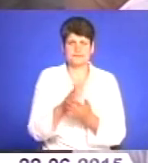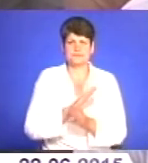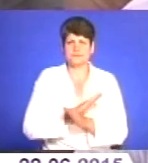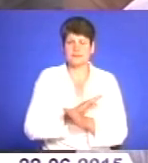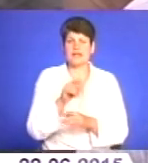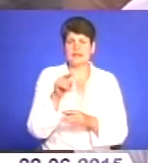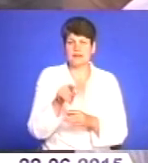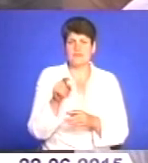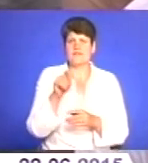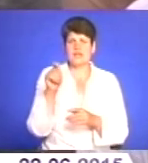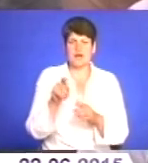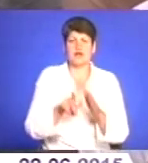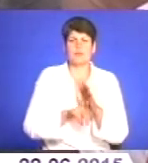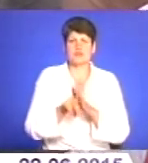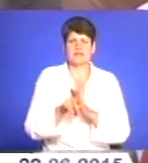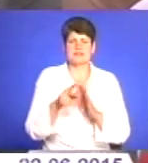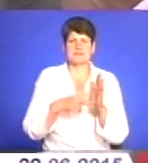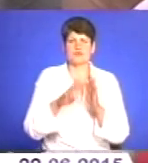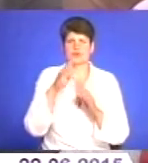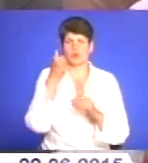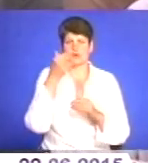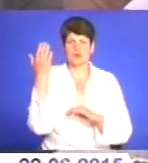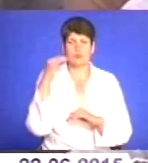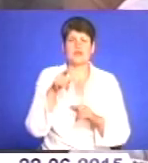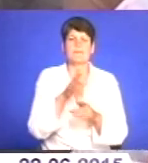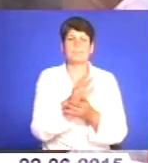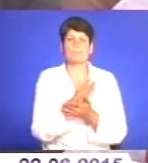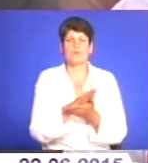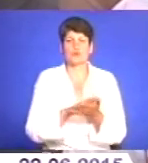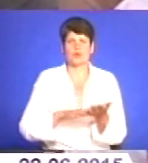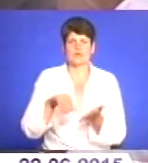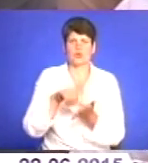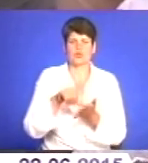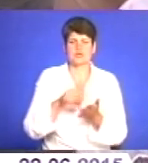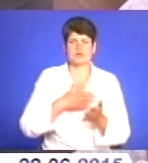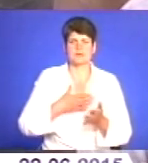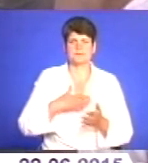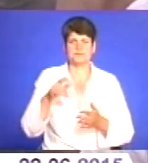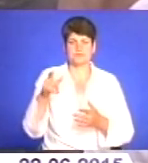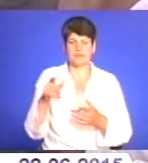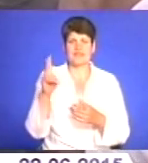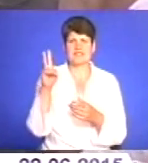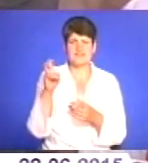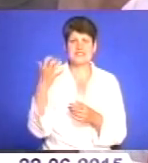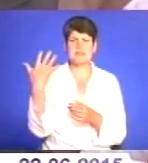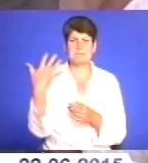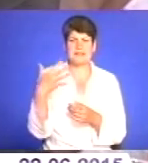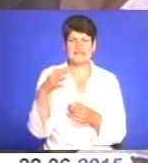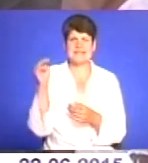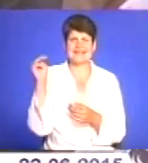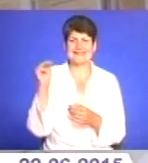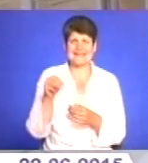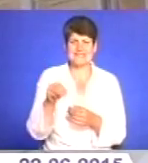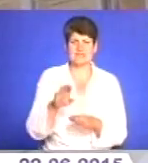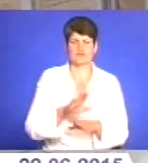яка почалася 74 роки тому, лише продовжила участь наших країн у цій цифрі. 250 – це тисяч